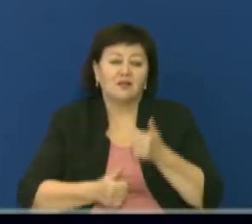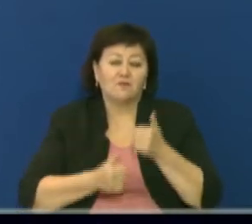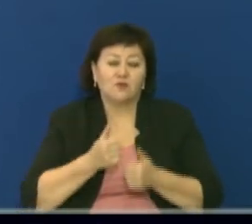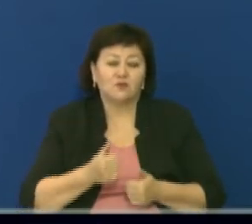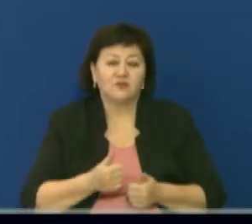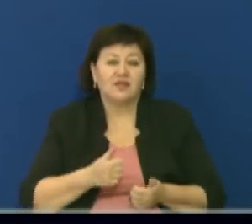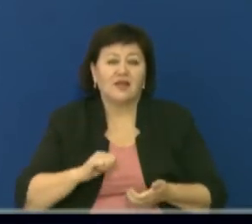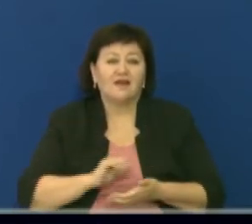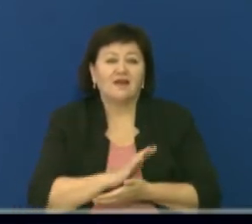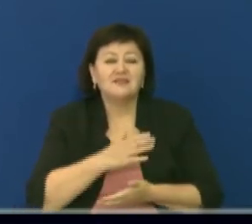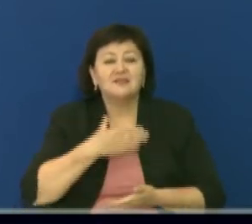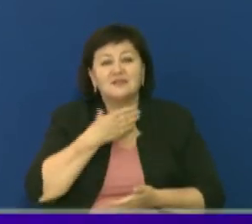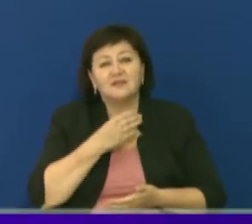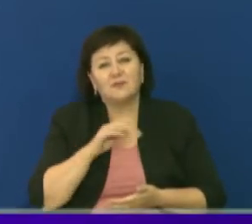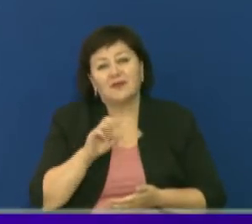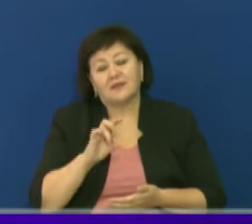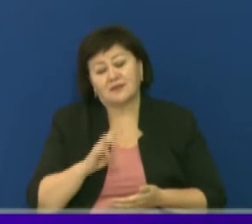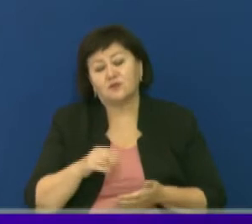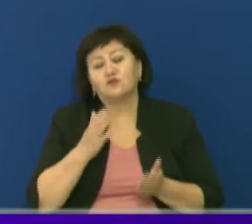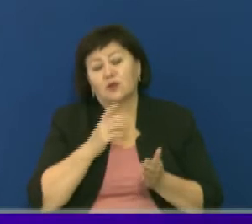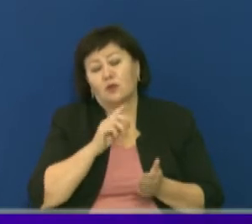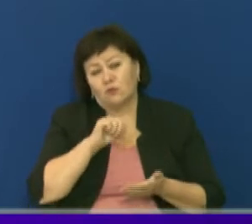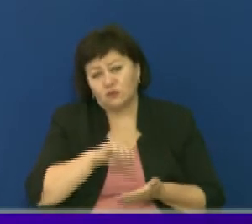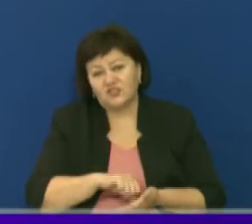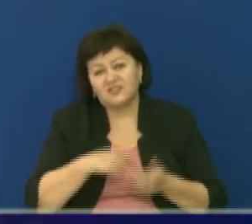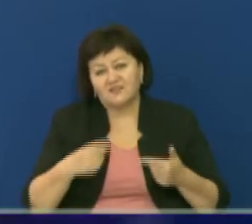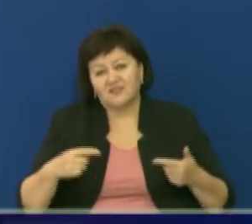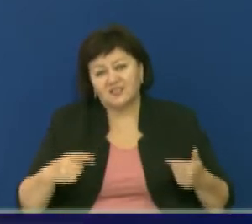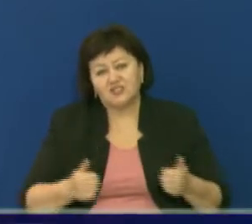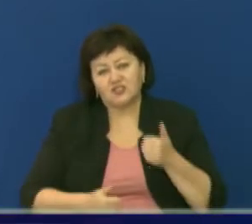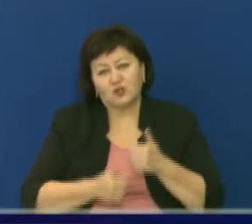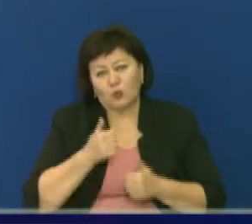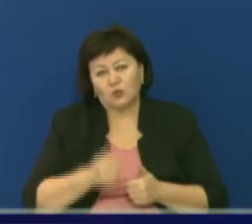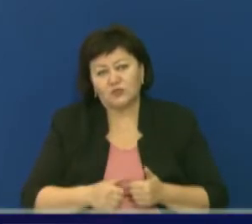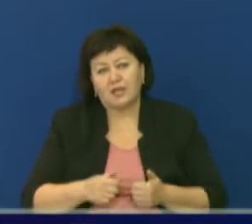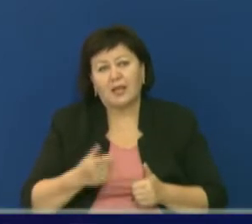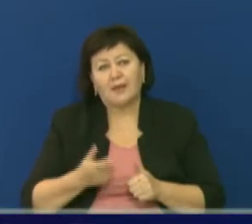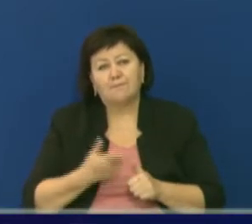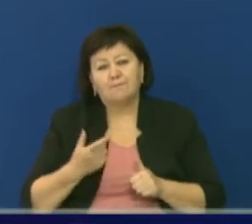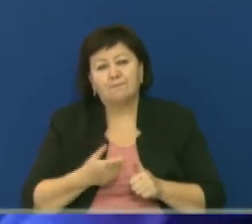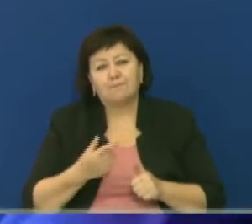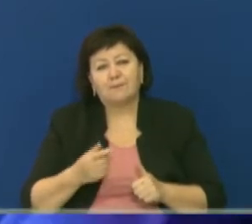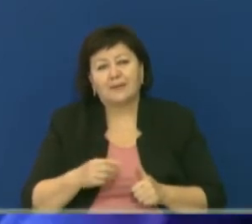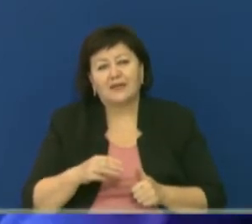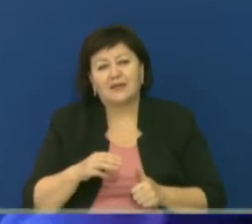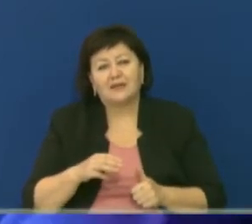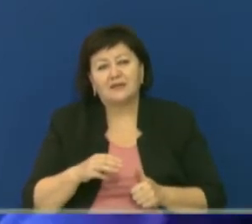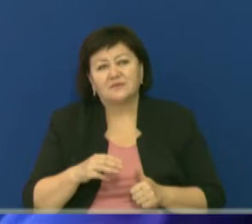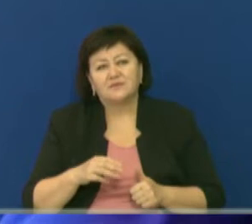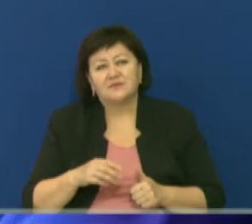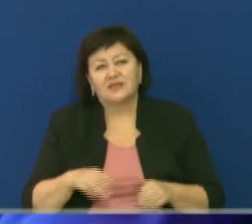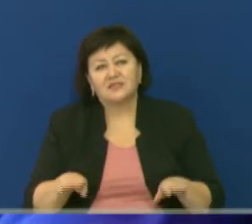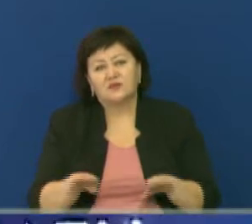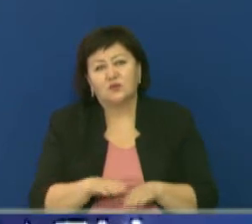Таны» и ранее принимала участие в ряде конкурсов, в частности «Нур-Сункар», премия имени Толмачева и в других. Также